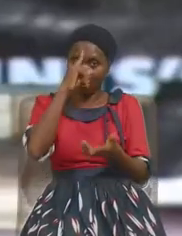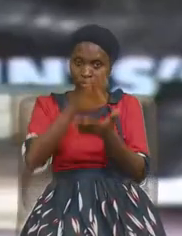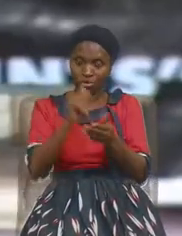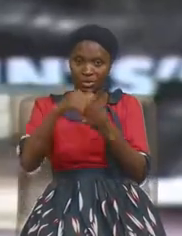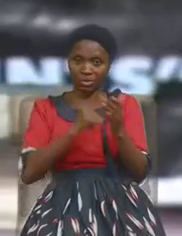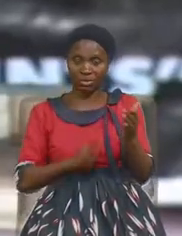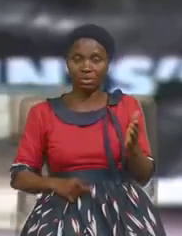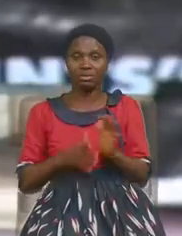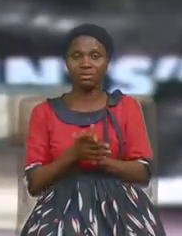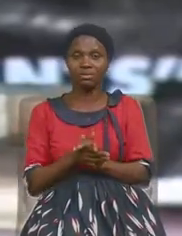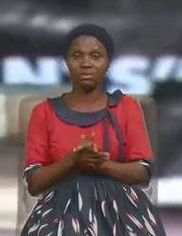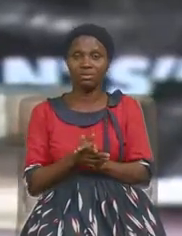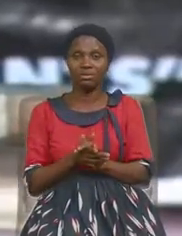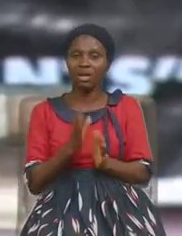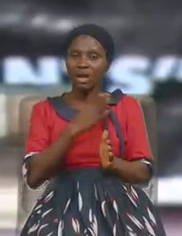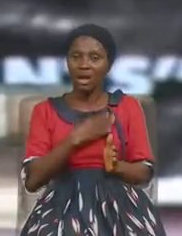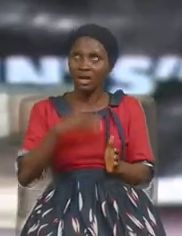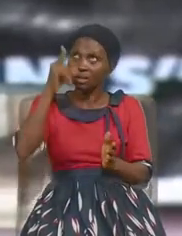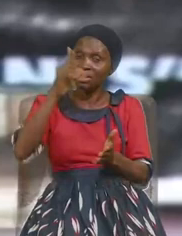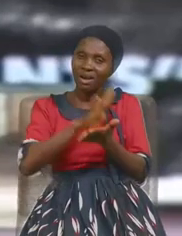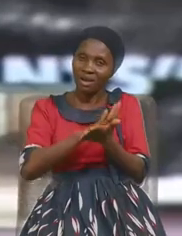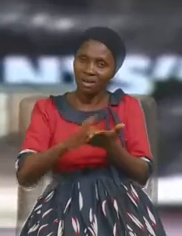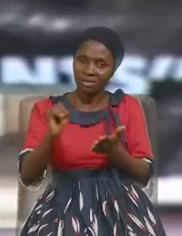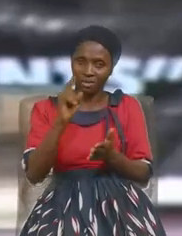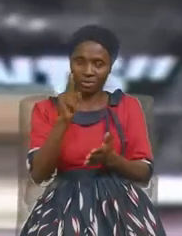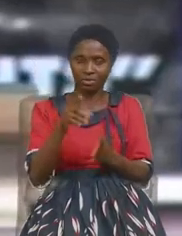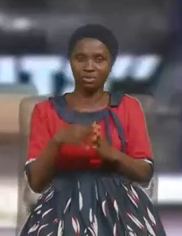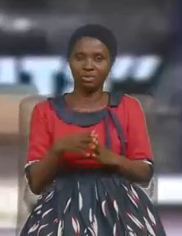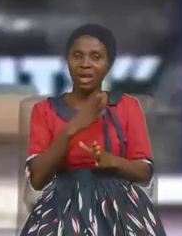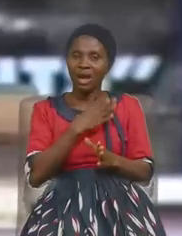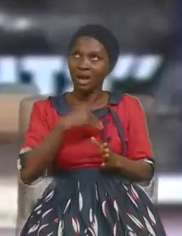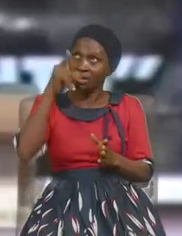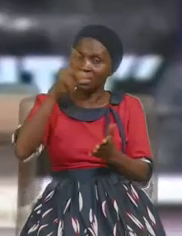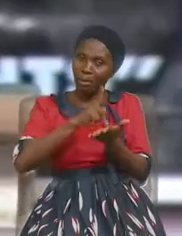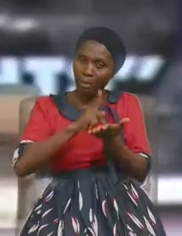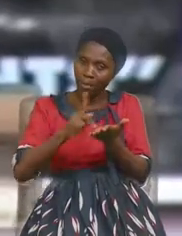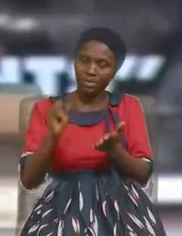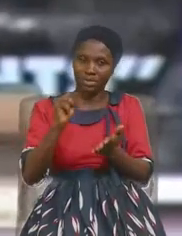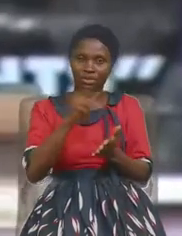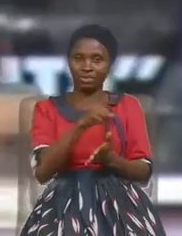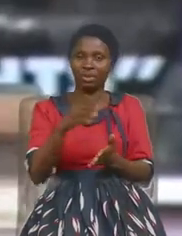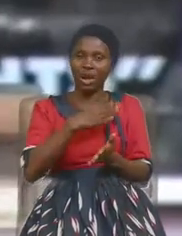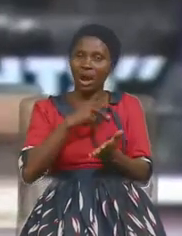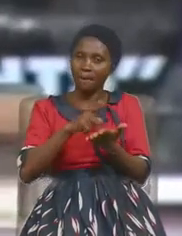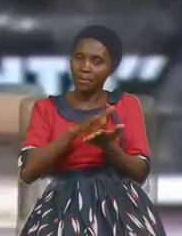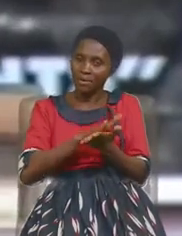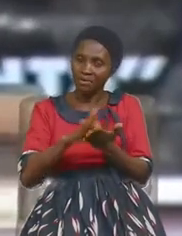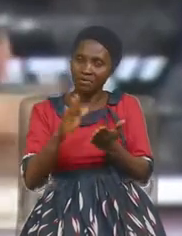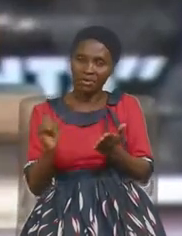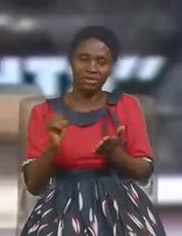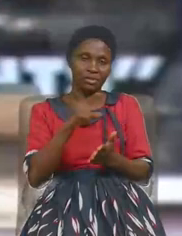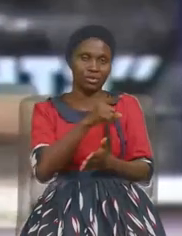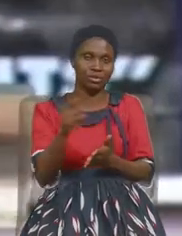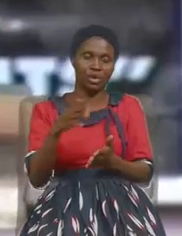Seigneur, et il te purifie, et il te purge, et il te purifie, en un